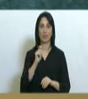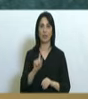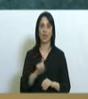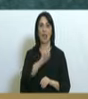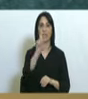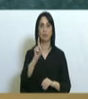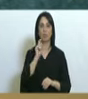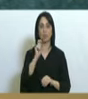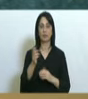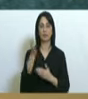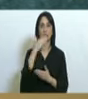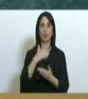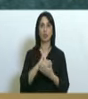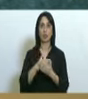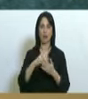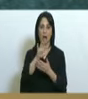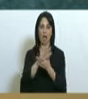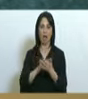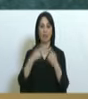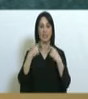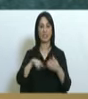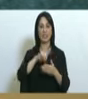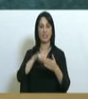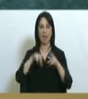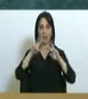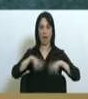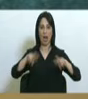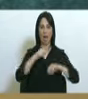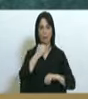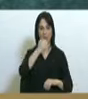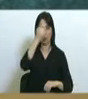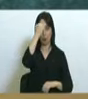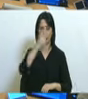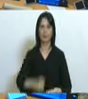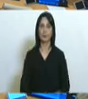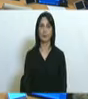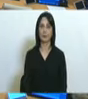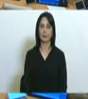1 საათიანი შესვენების შემდეგ განვაგრძობ სხვა საკითხების განხილვას. გმადლობთ.